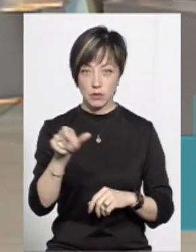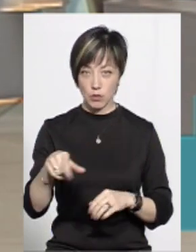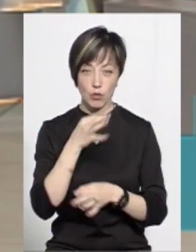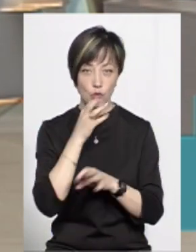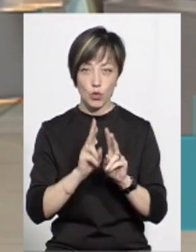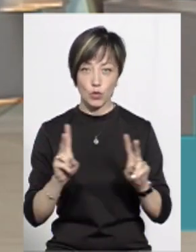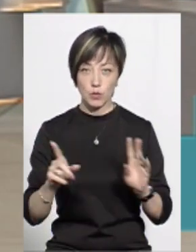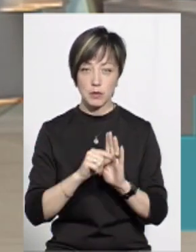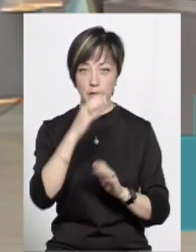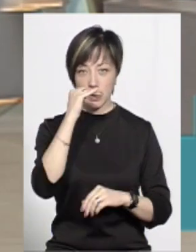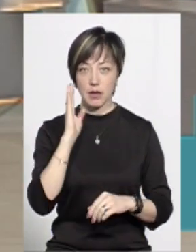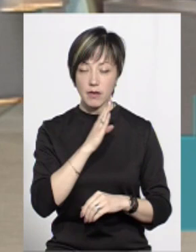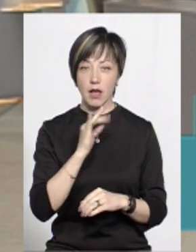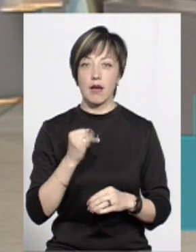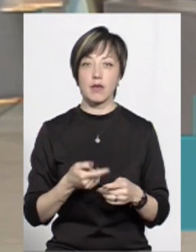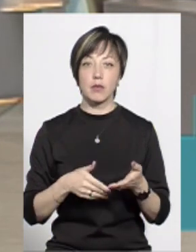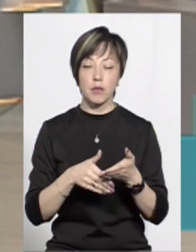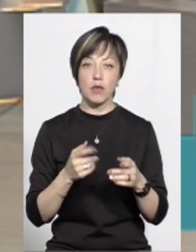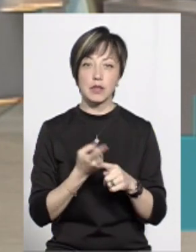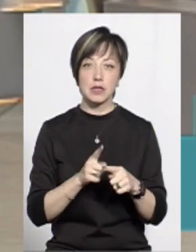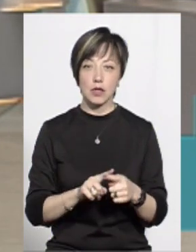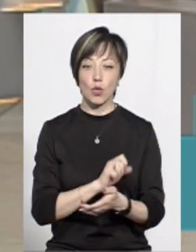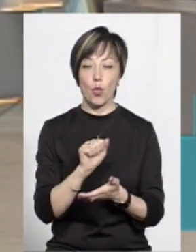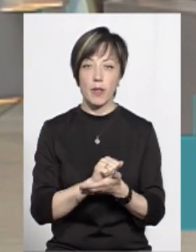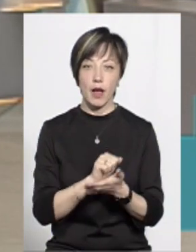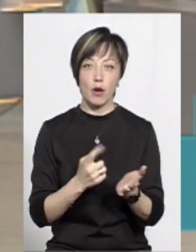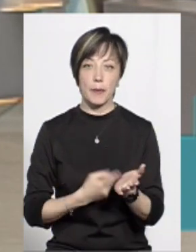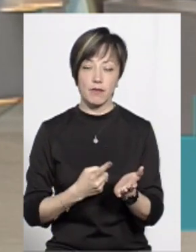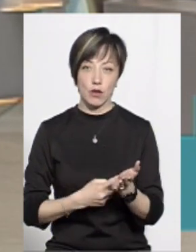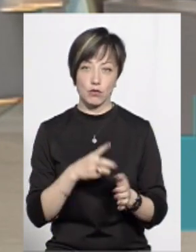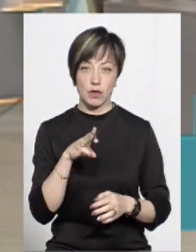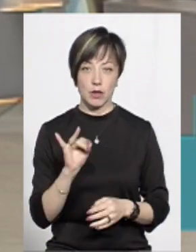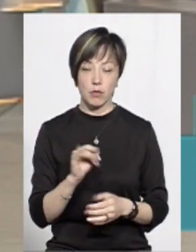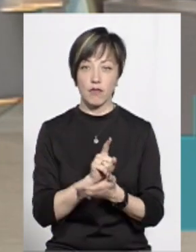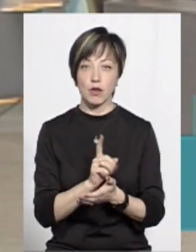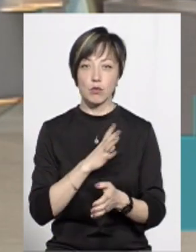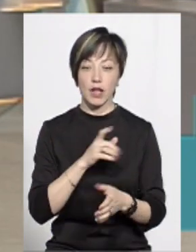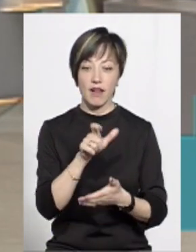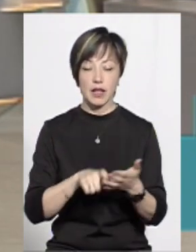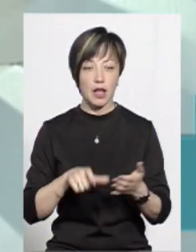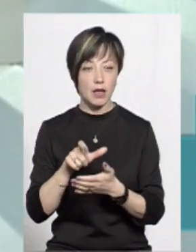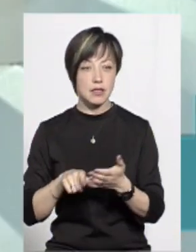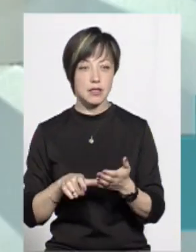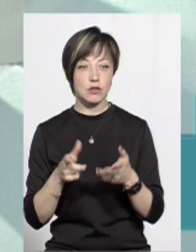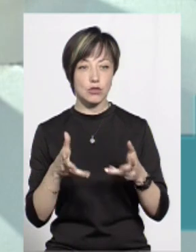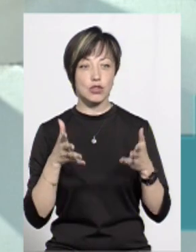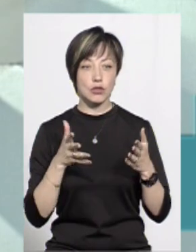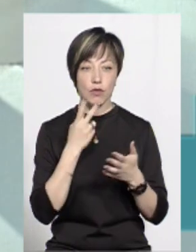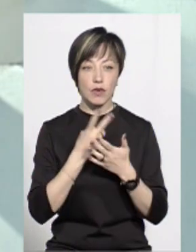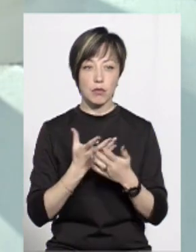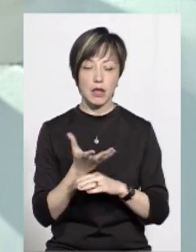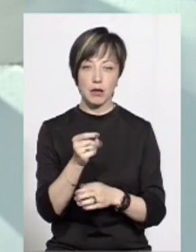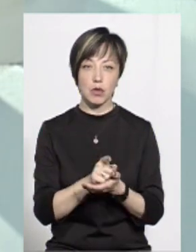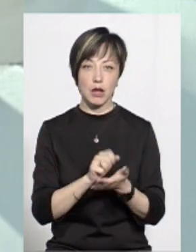з будь-ким з батьків, і відповідно фізична особа повинна це документально підтверджувати. У вас повинні бути квитанції, в яких чітко буде видно